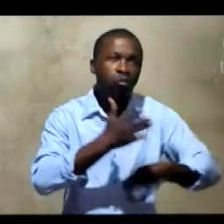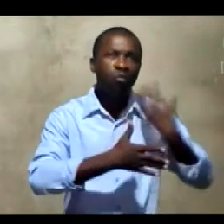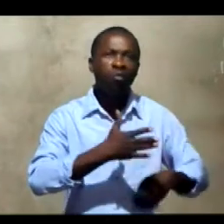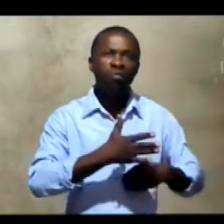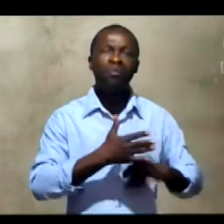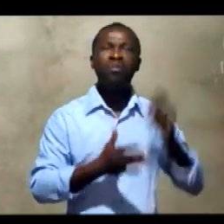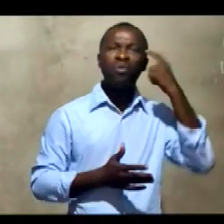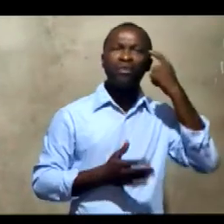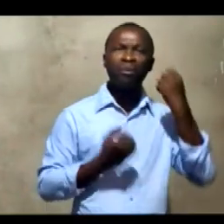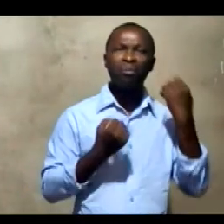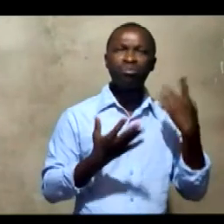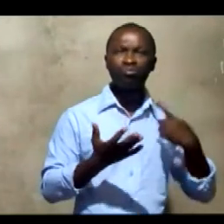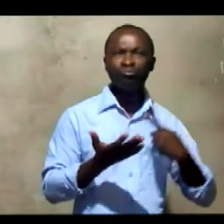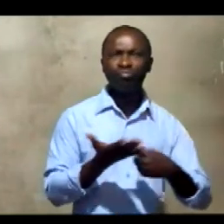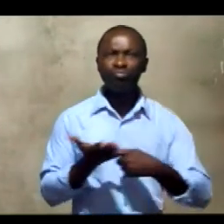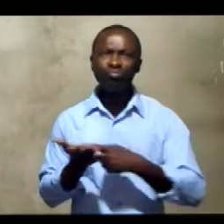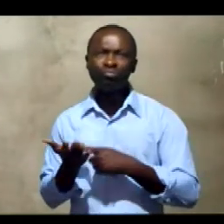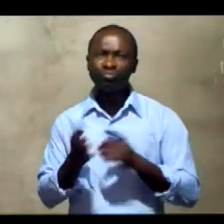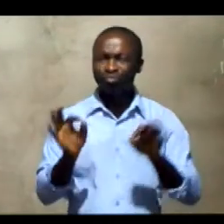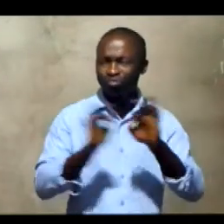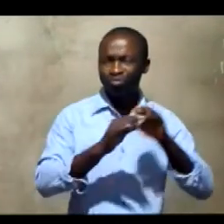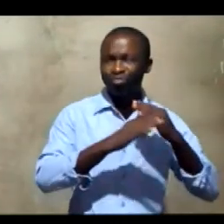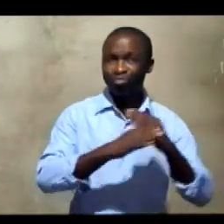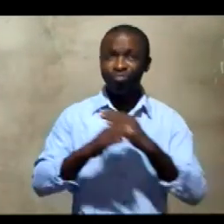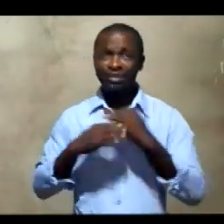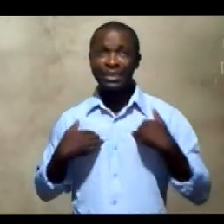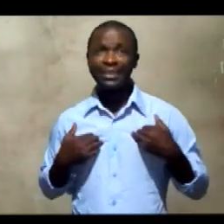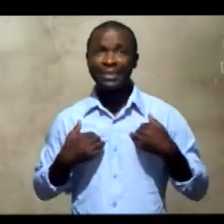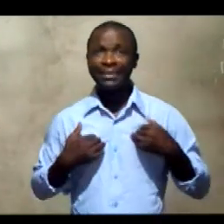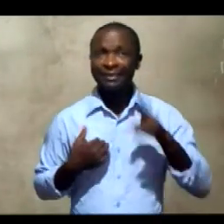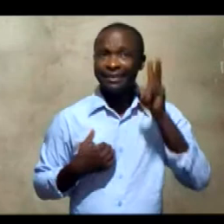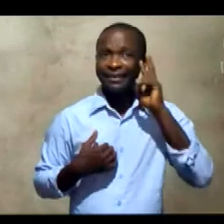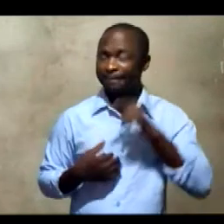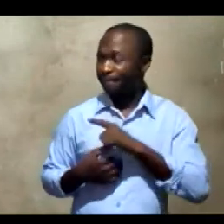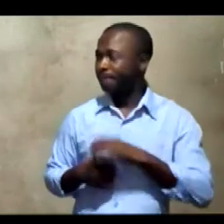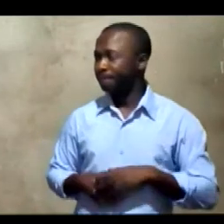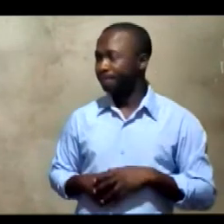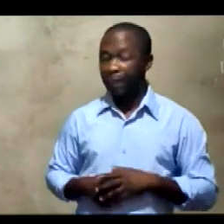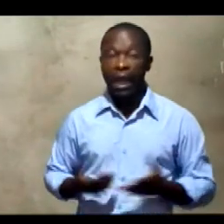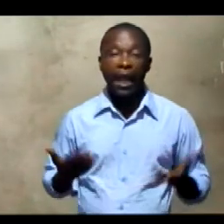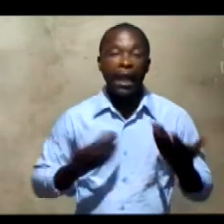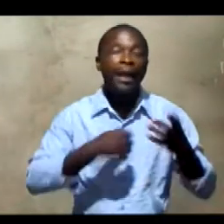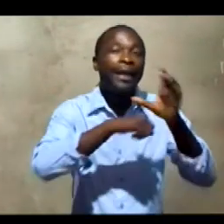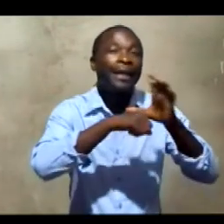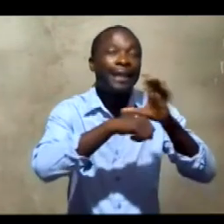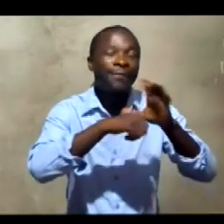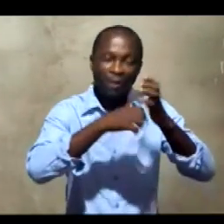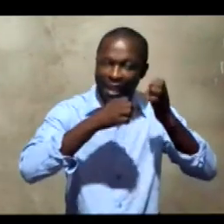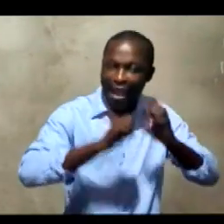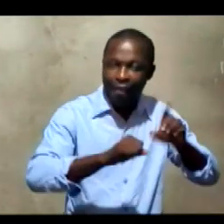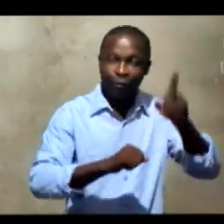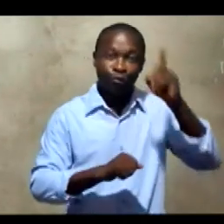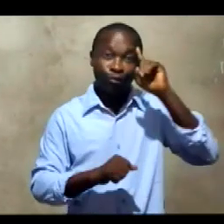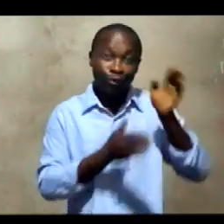nationale, régionale, voire même continentale. Détail à suivre dans cette édition. Et le Cameroun s'active dans les préparatifs